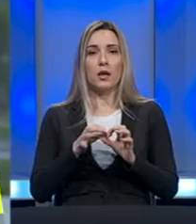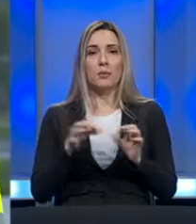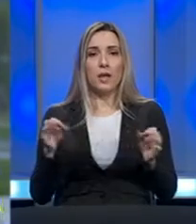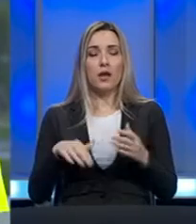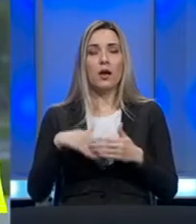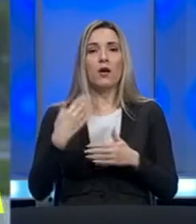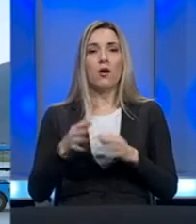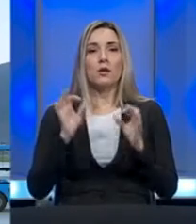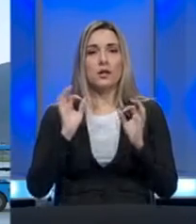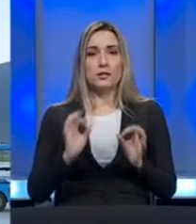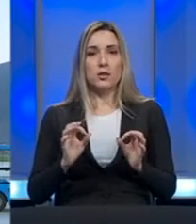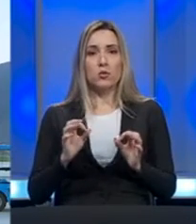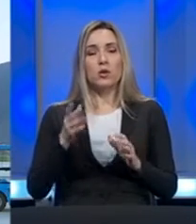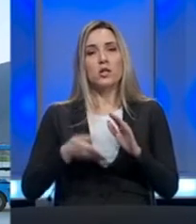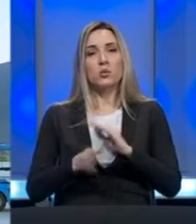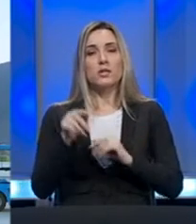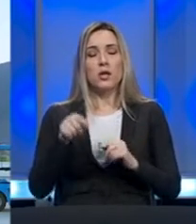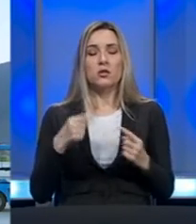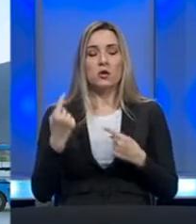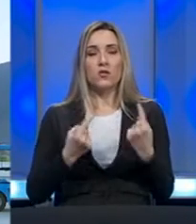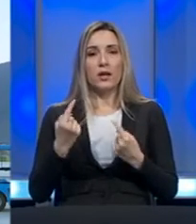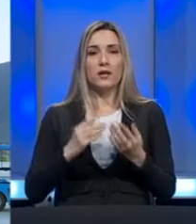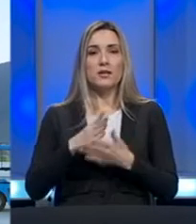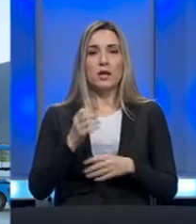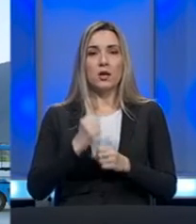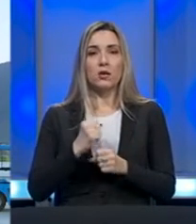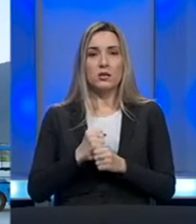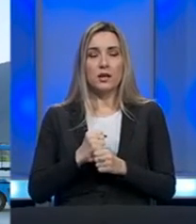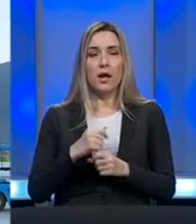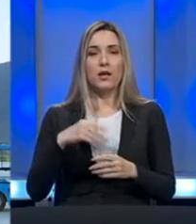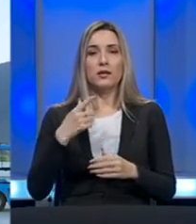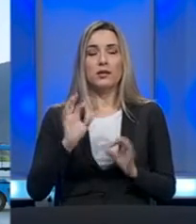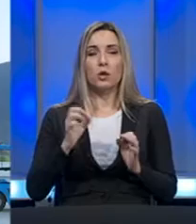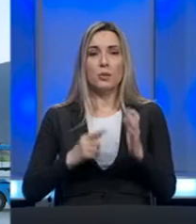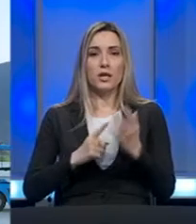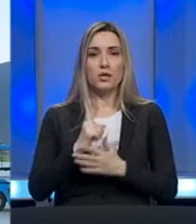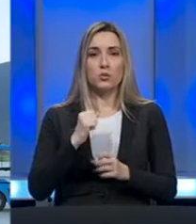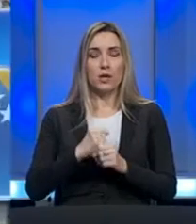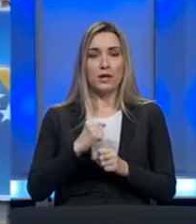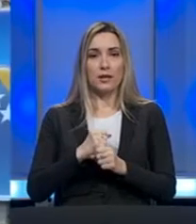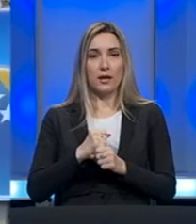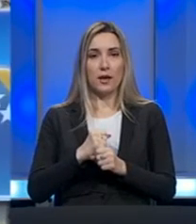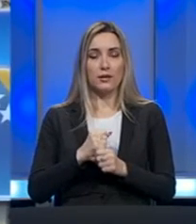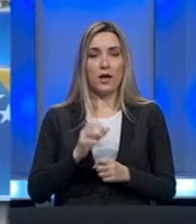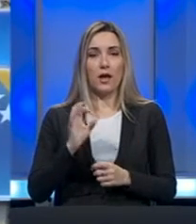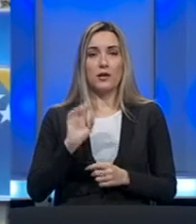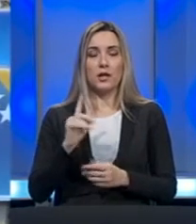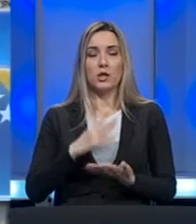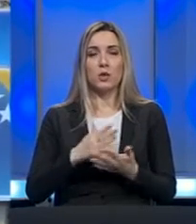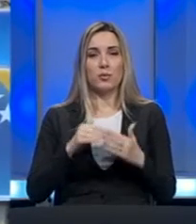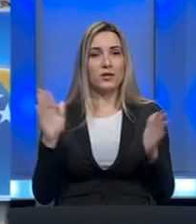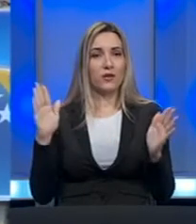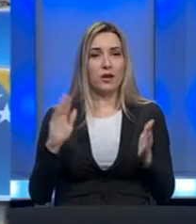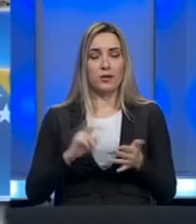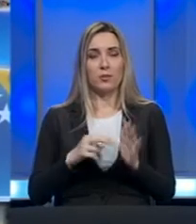onda sigurno da ćemo izići iz ove krize kroz rad i dobre rezultate rada, da neće biti